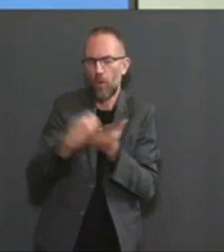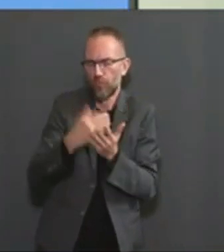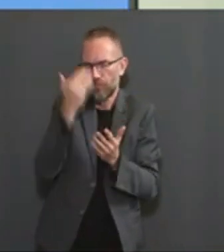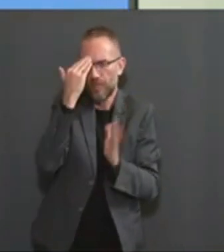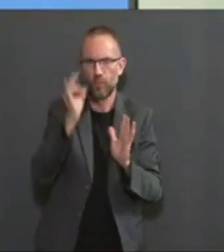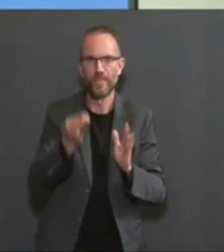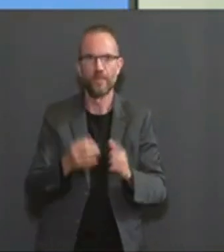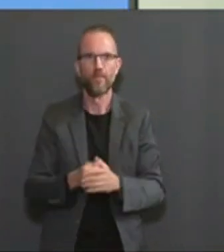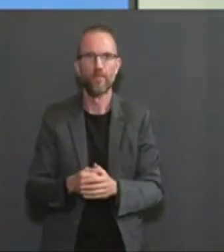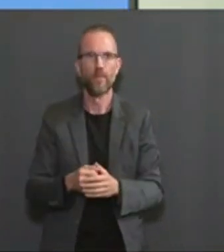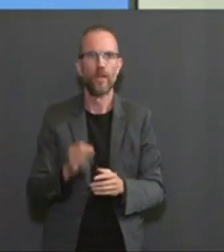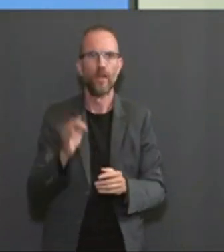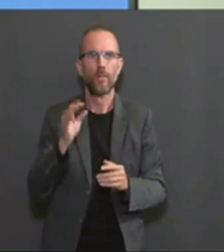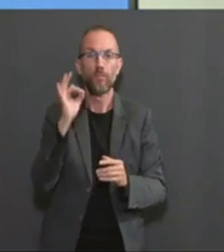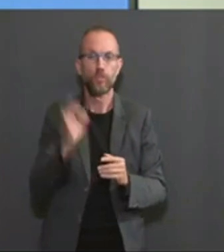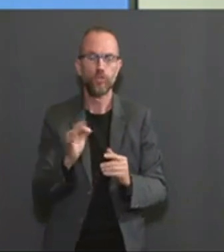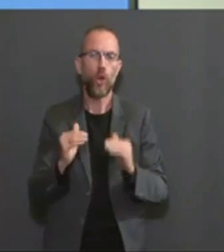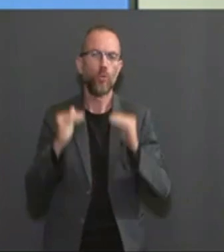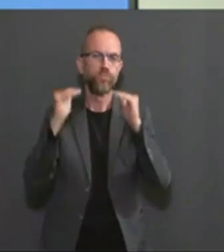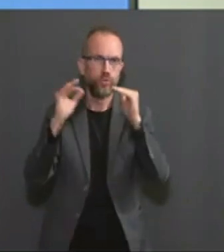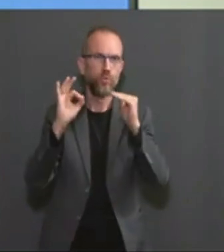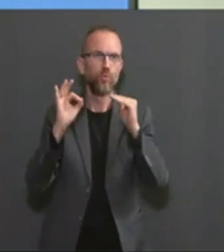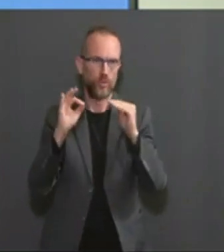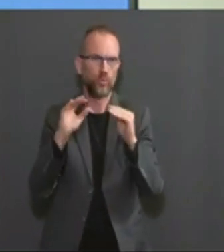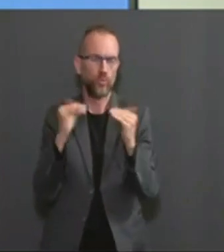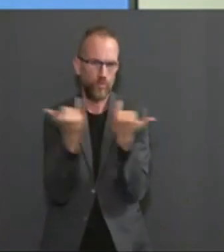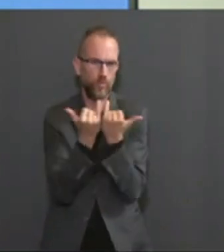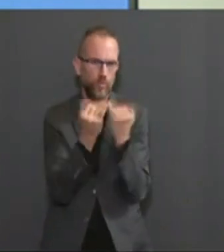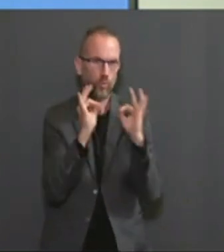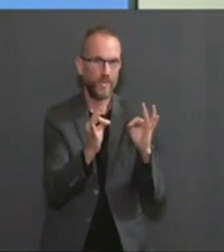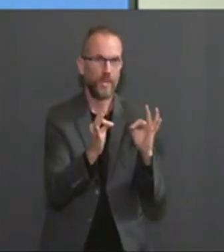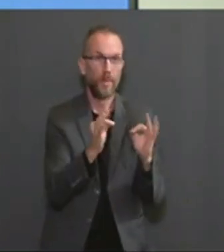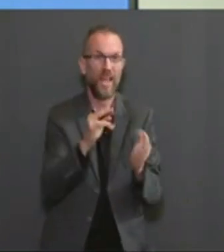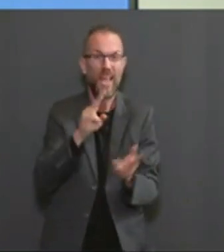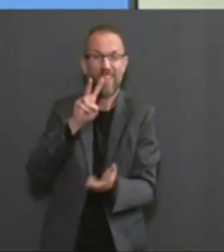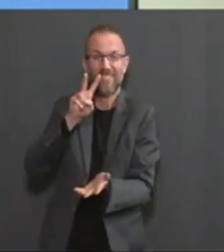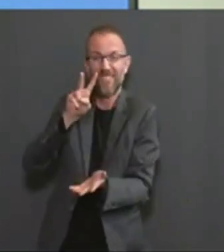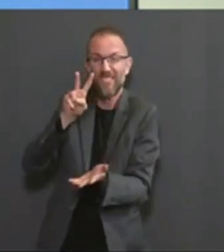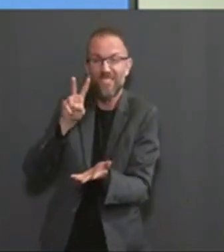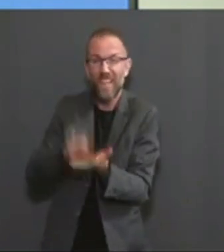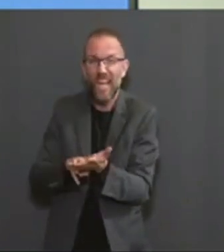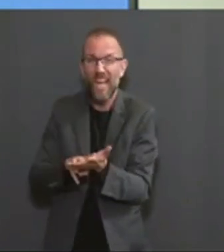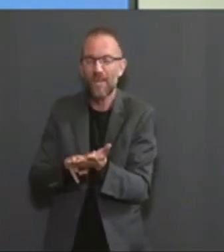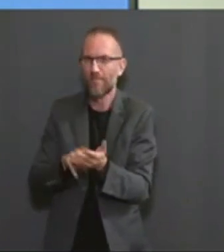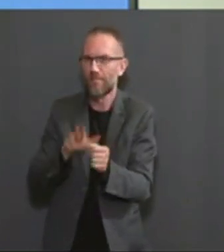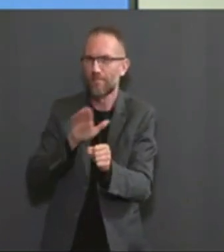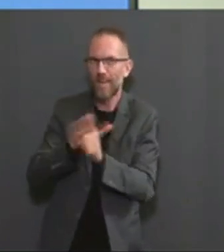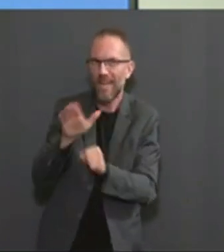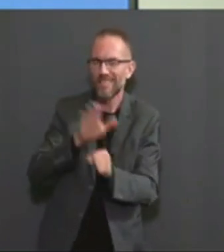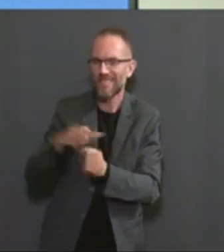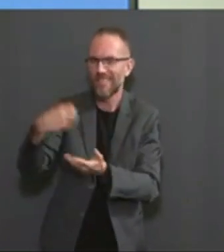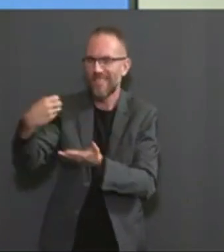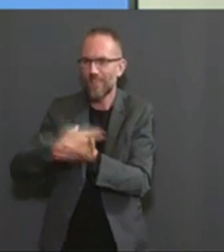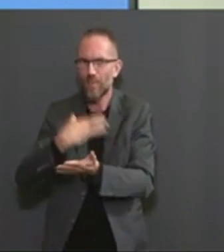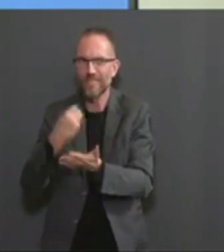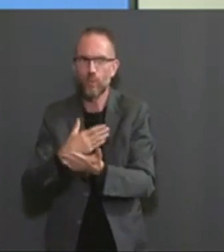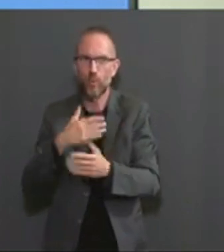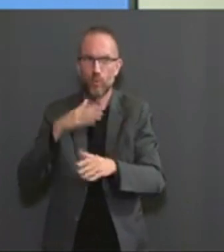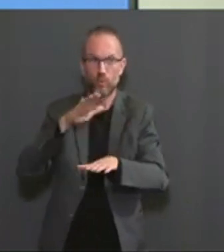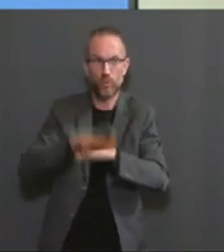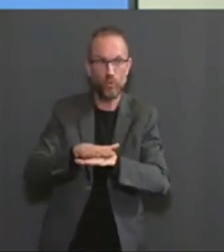cas, mais il n'y a pas encore de données sur l'impact réel sur le portage du virus par les personnes en